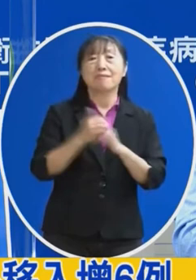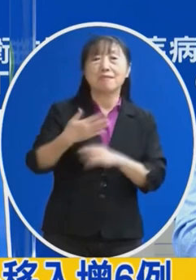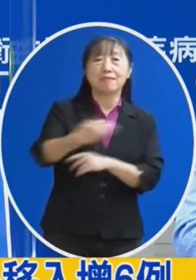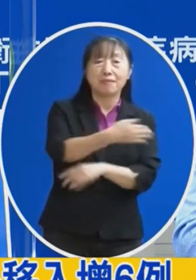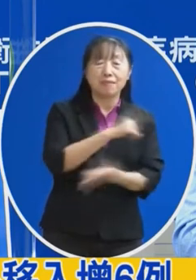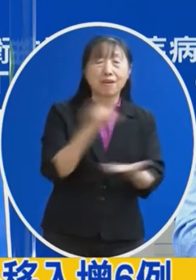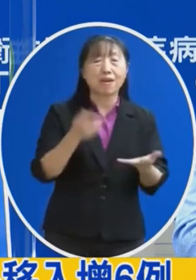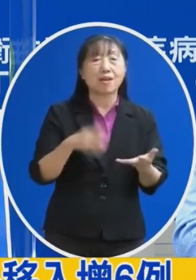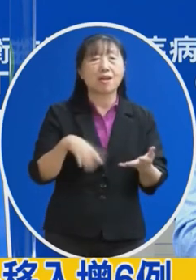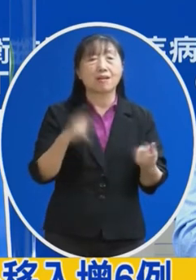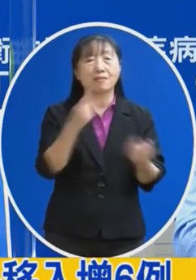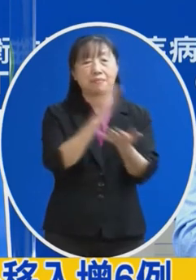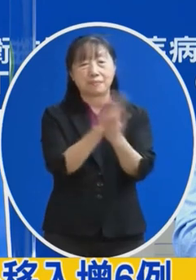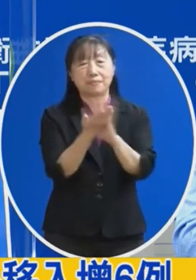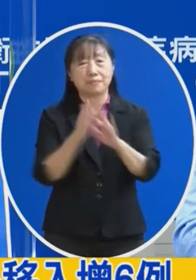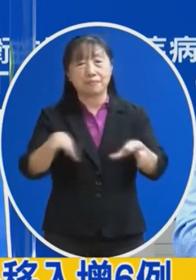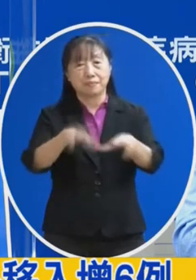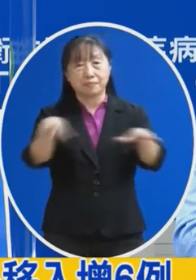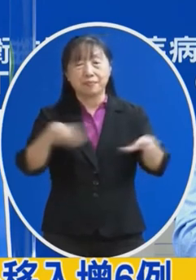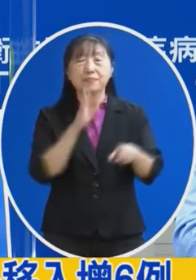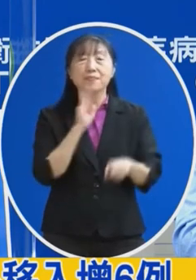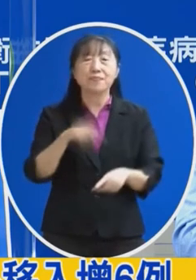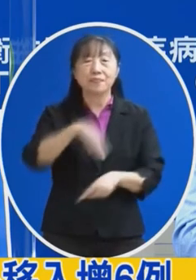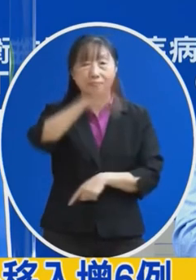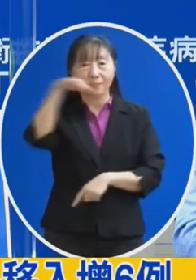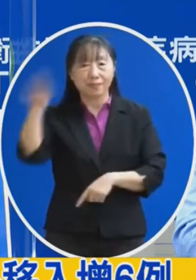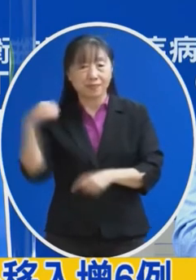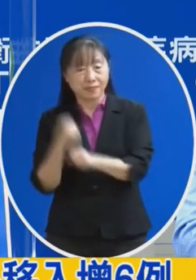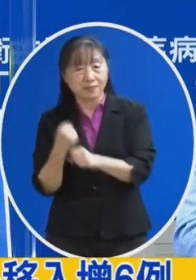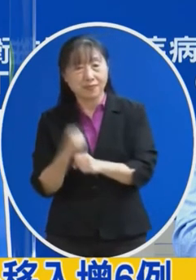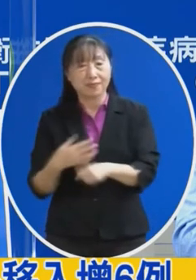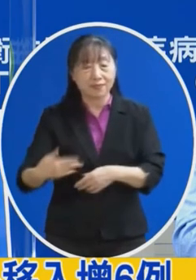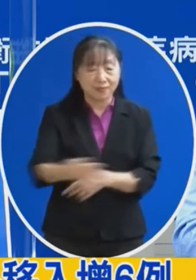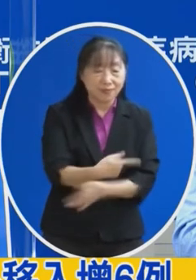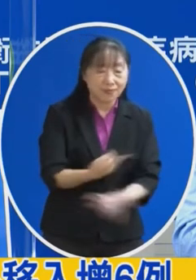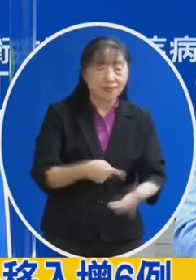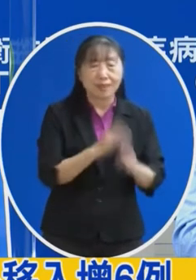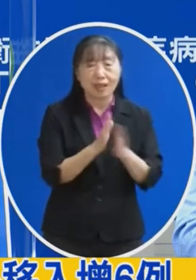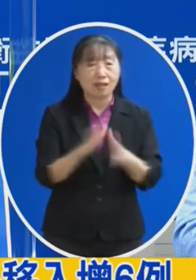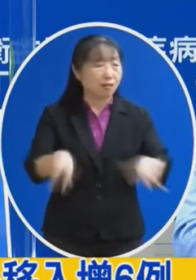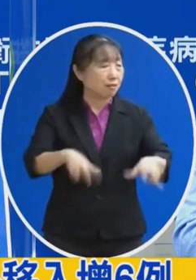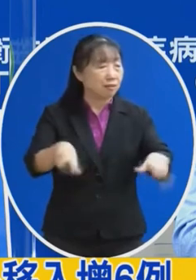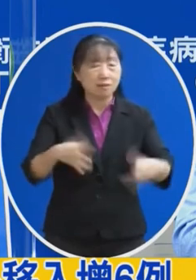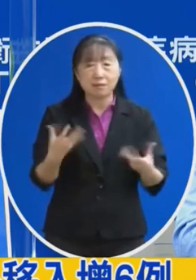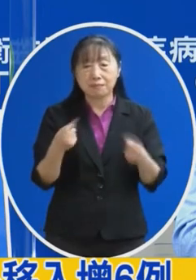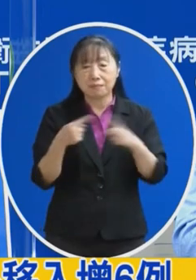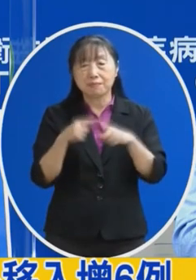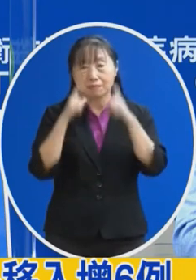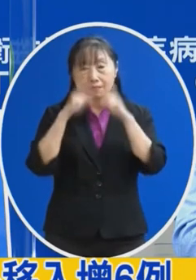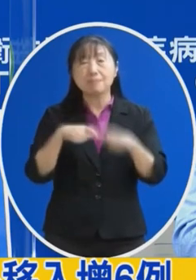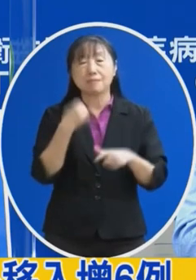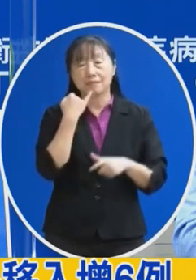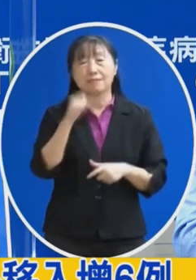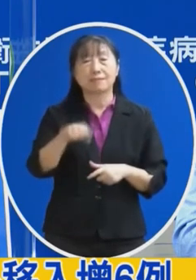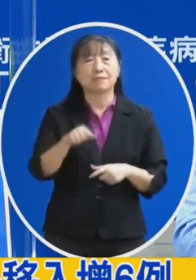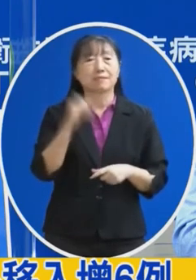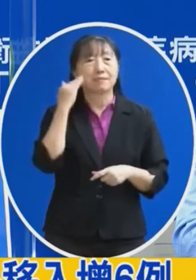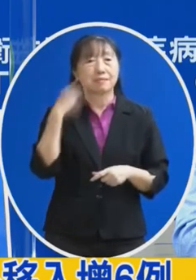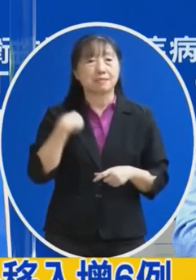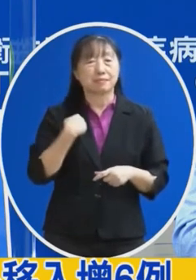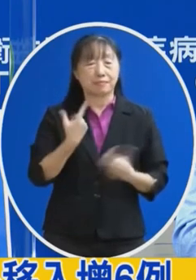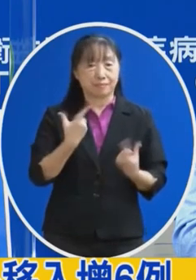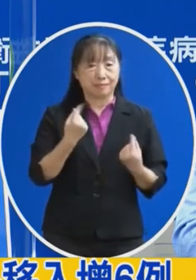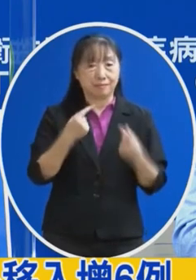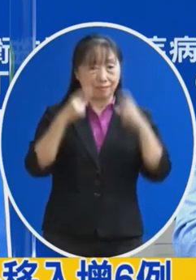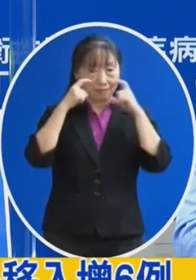处，如田间、渔温、山林工作，那无需戴口罩。那唯一还是要戴着，身上还是